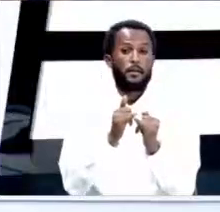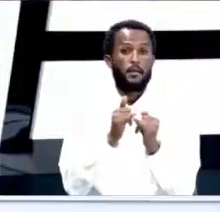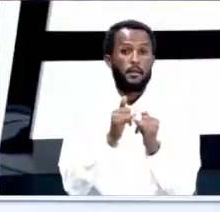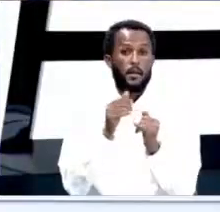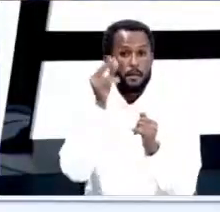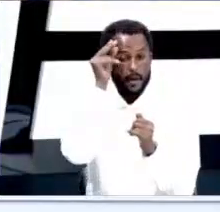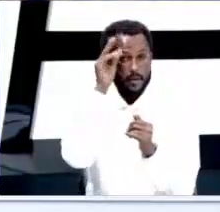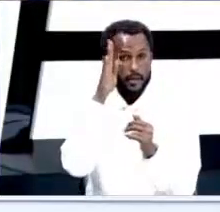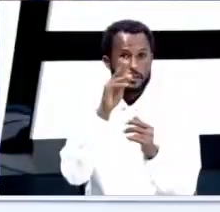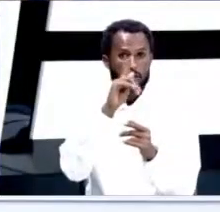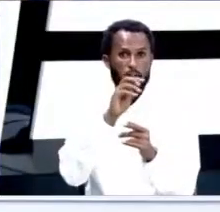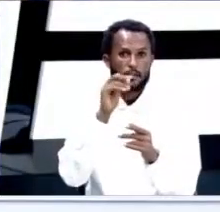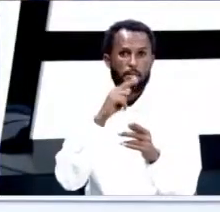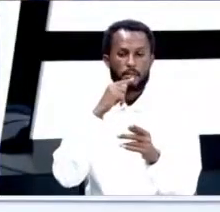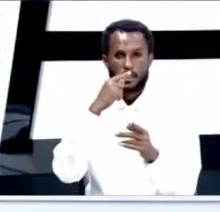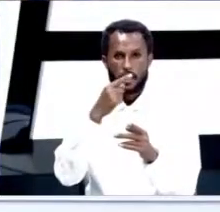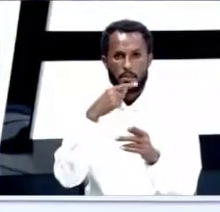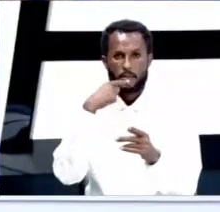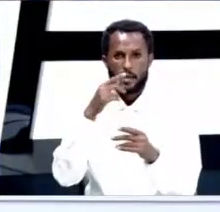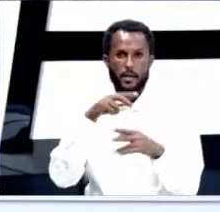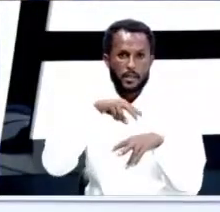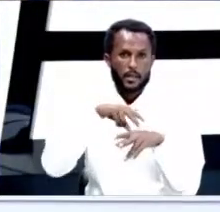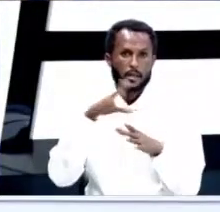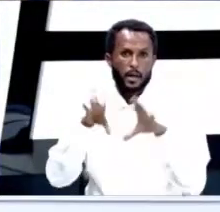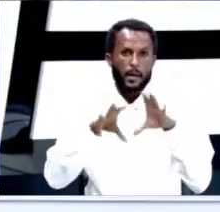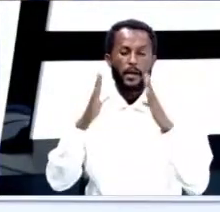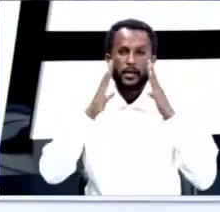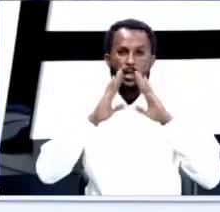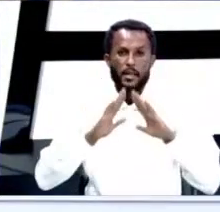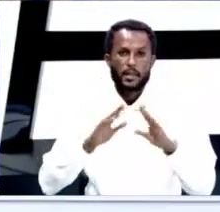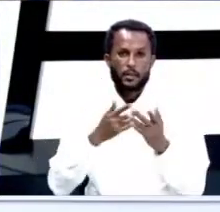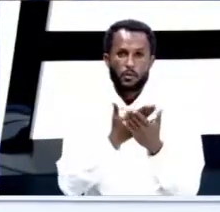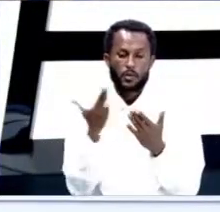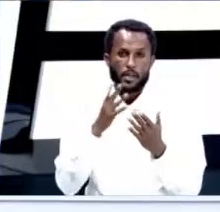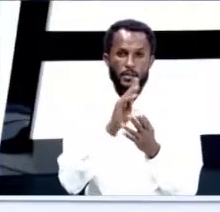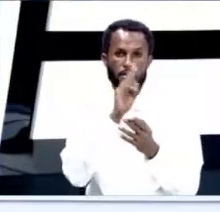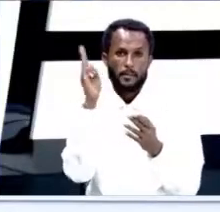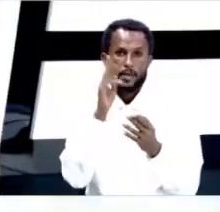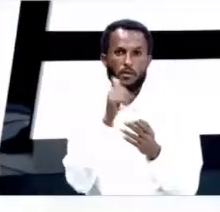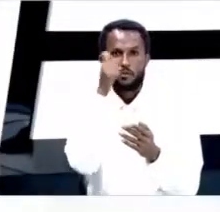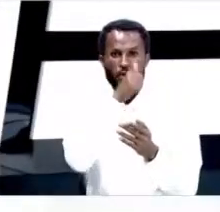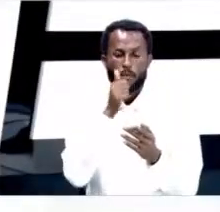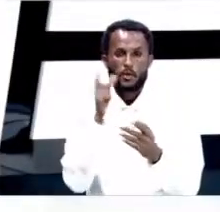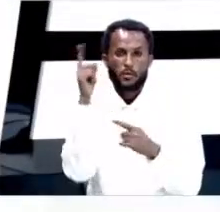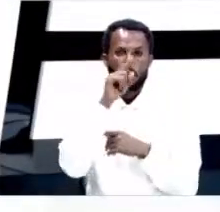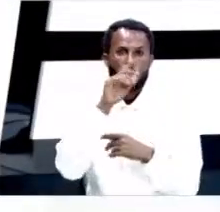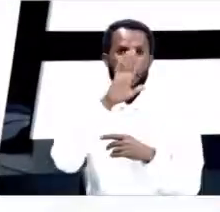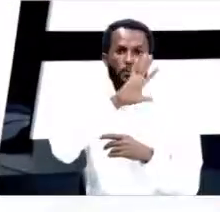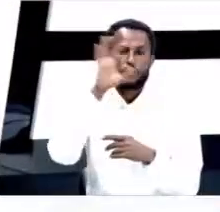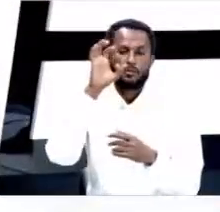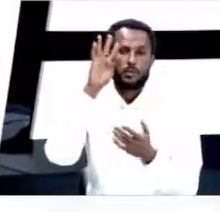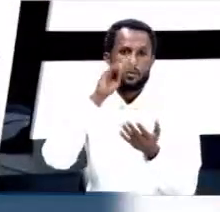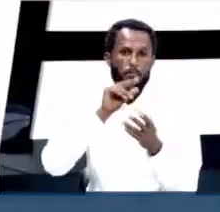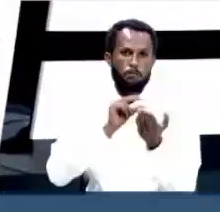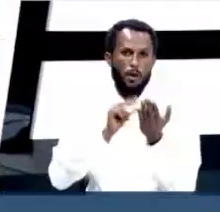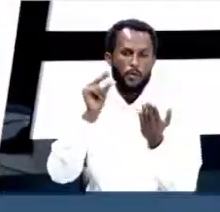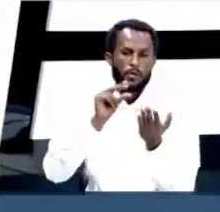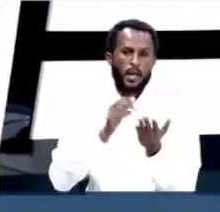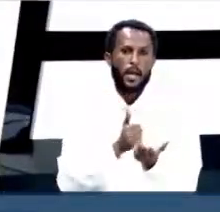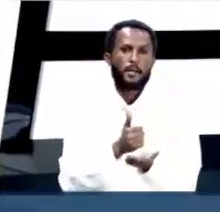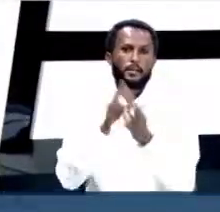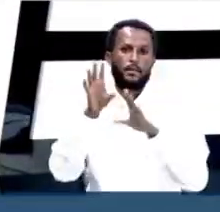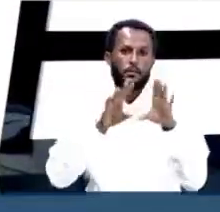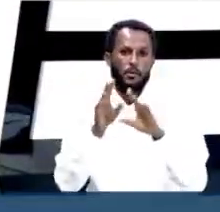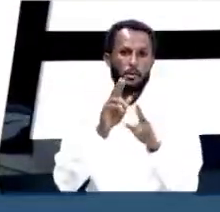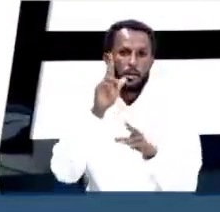ባንድኤድ ቸሪታብል ትረስት ዝተባህለ ትካል ገባሪ ሰናይ ንግዳያት ኩናት ሰሜን ኢትዮጵያ ዝውዕል 500,000 ፓውንድ ሓገዝ ከም ዝገበረ